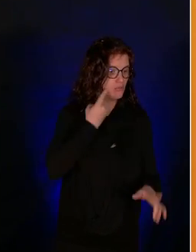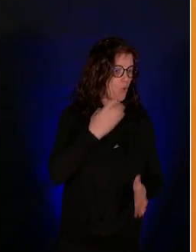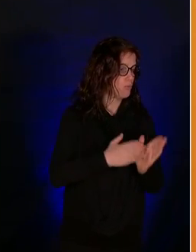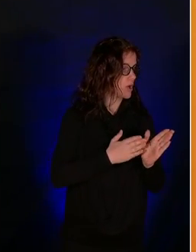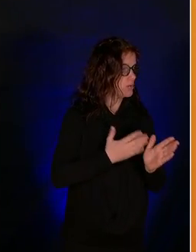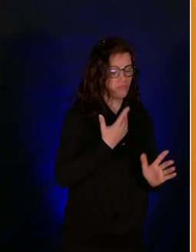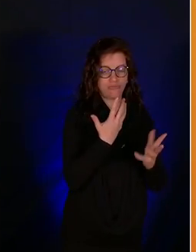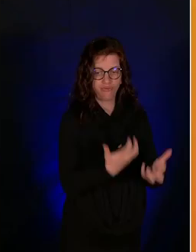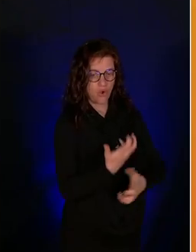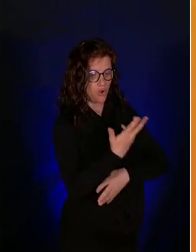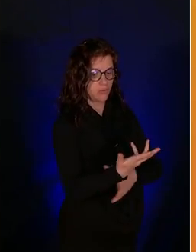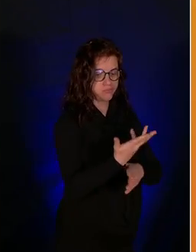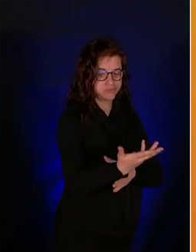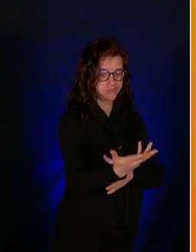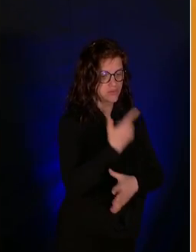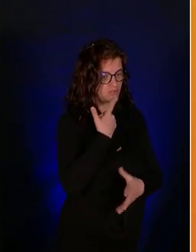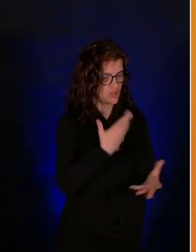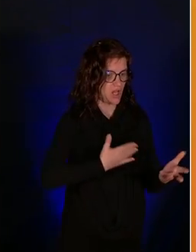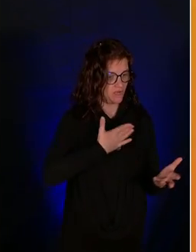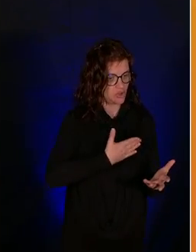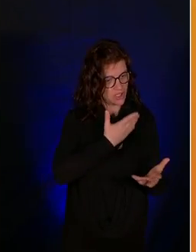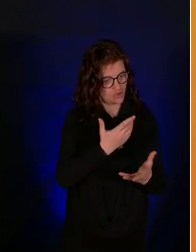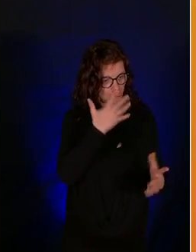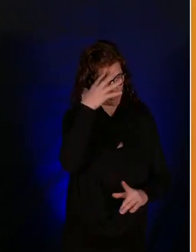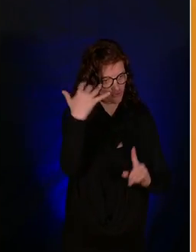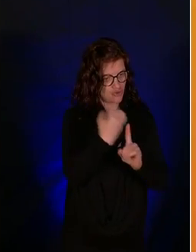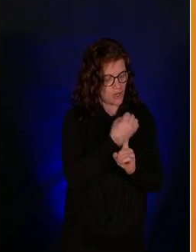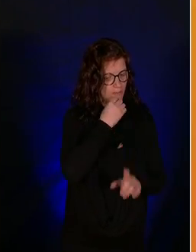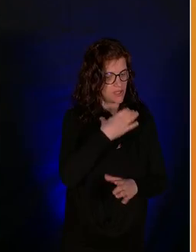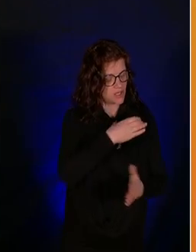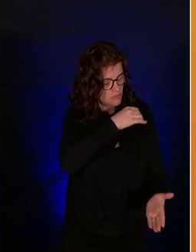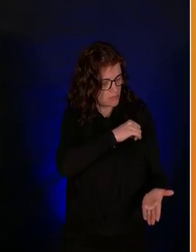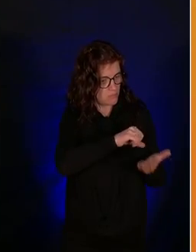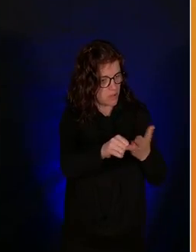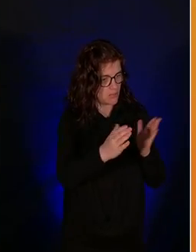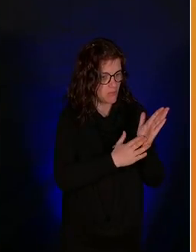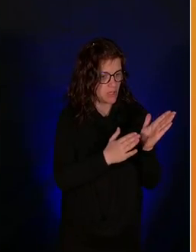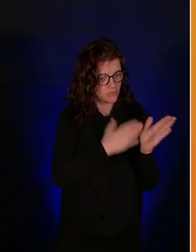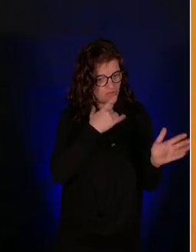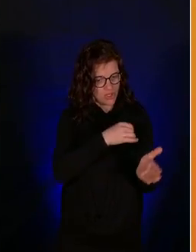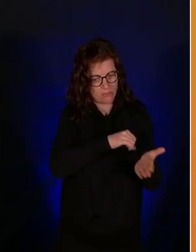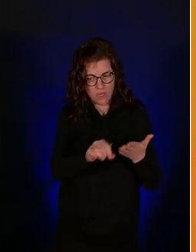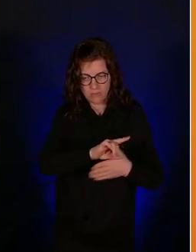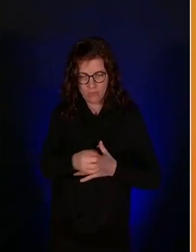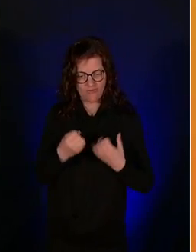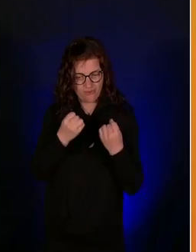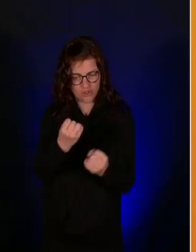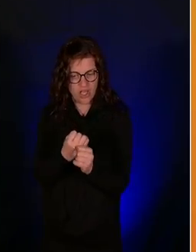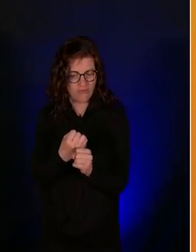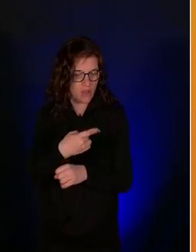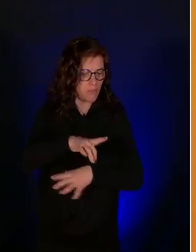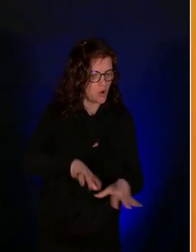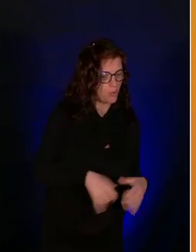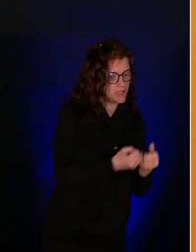et expliquons davantage l'enjeu du capitalisme de payer des primes, celle de ne plus payer la force de travail, mais la